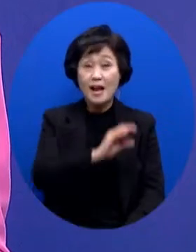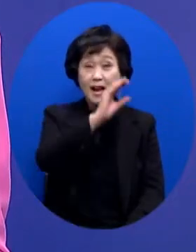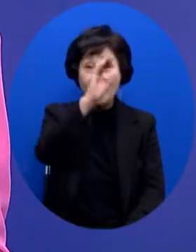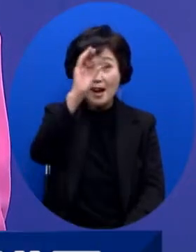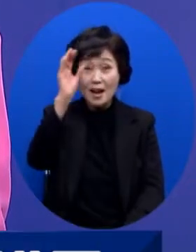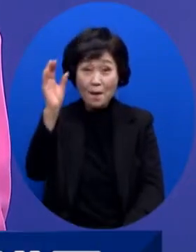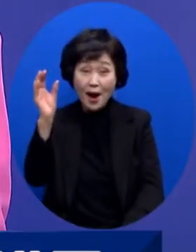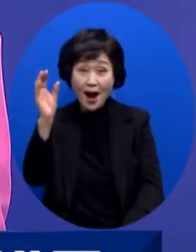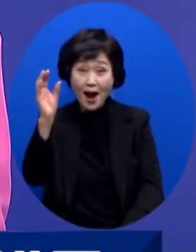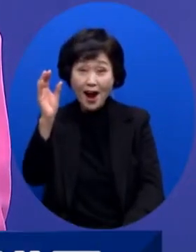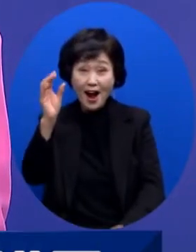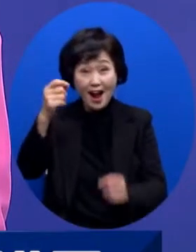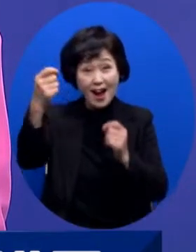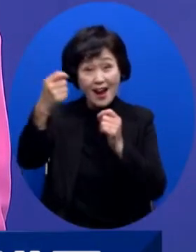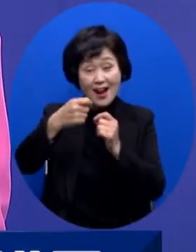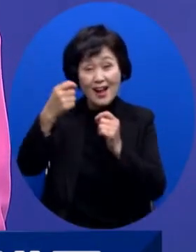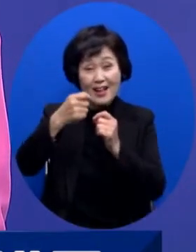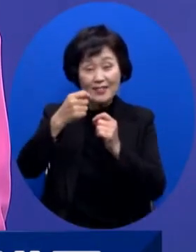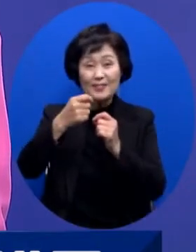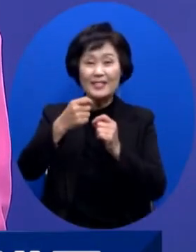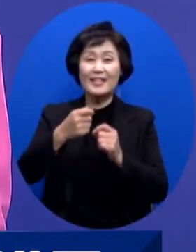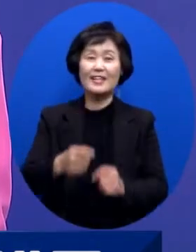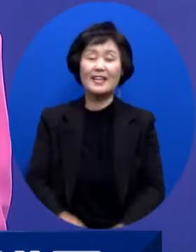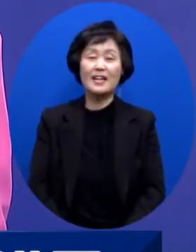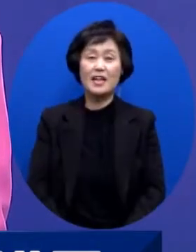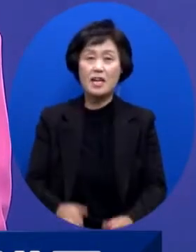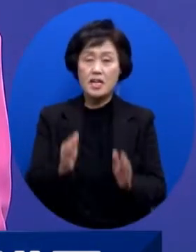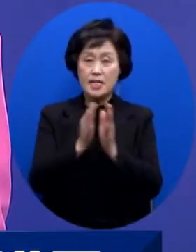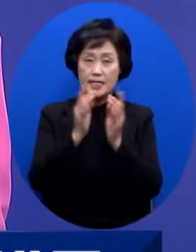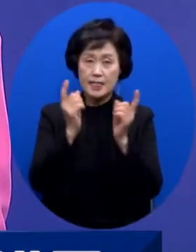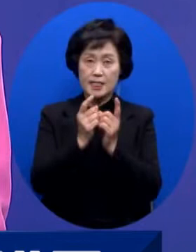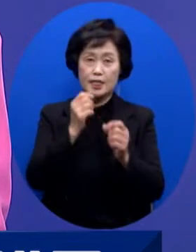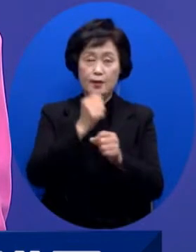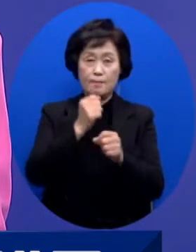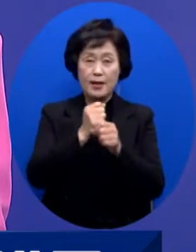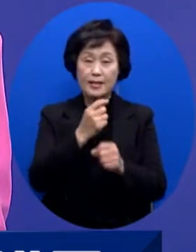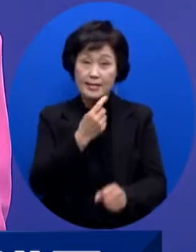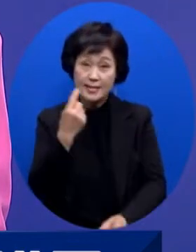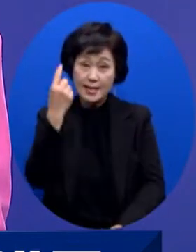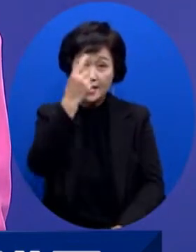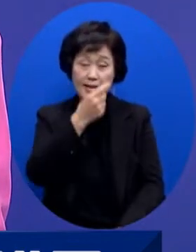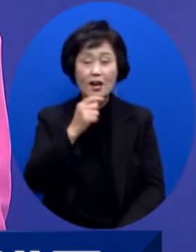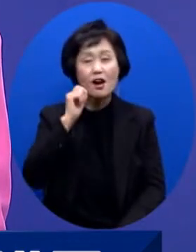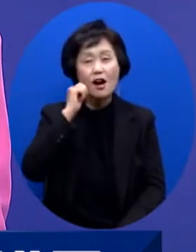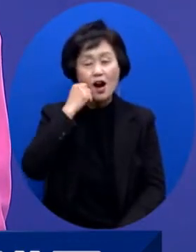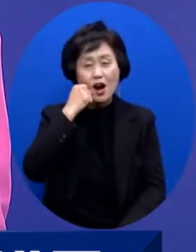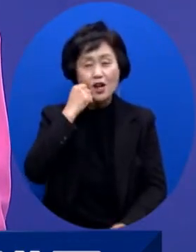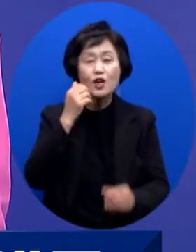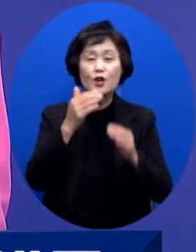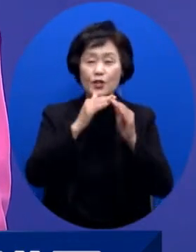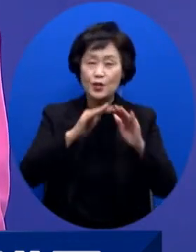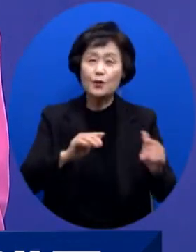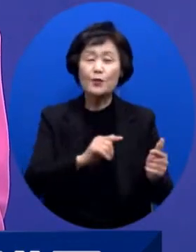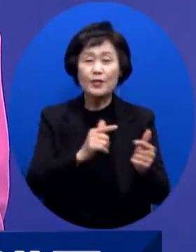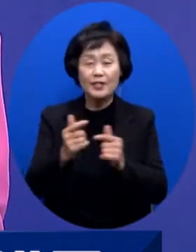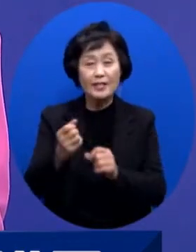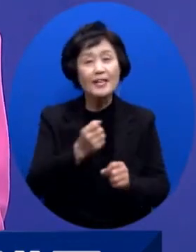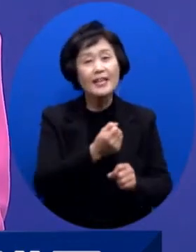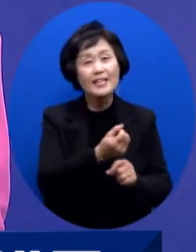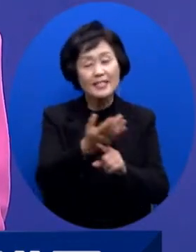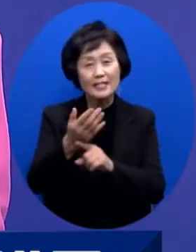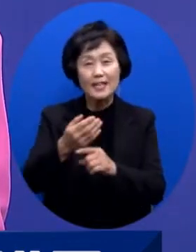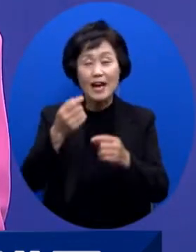크리스마스가 코앞으로 다가왔습니다. 이런 가운데 직접 만든 케이크를 어려운 이웃에게 전달한 대학생들이 있다고 하는데요.